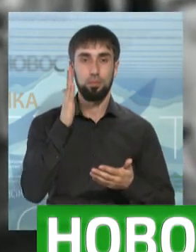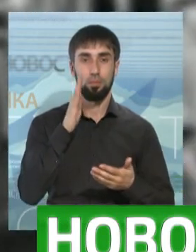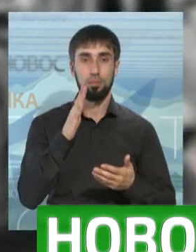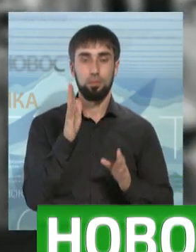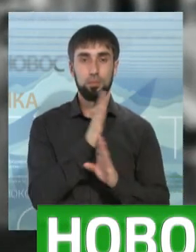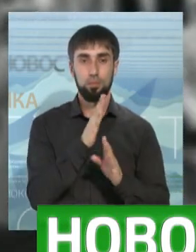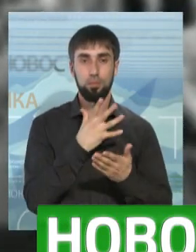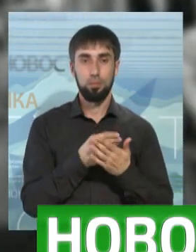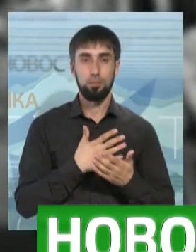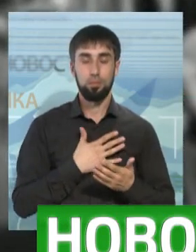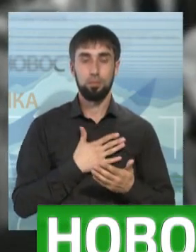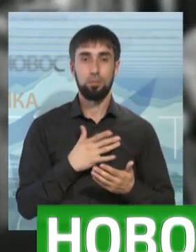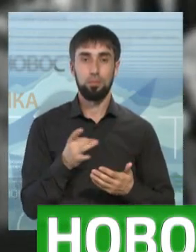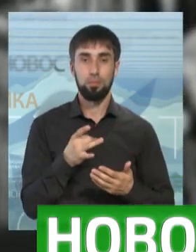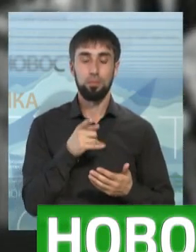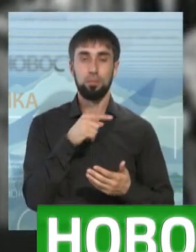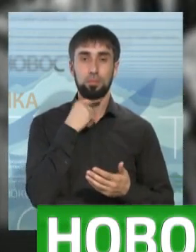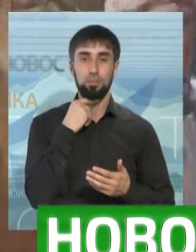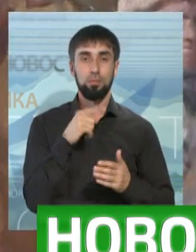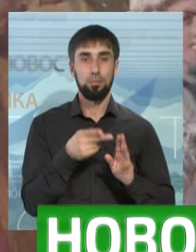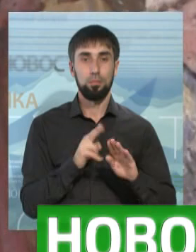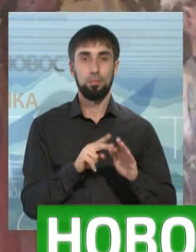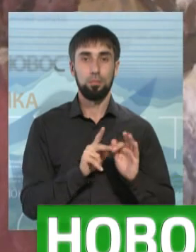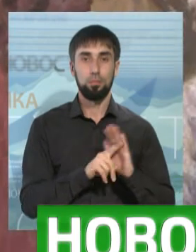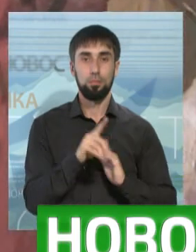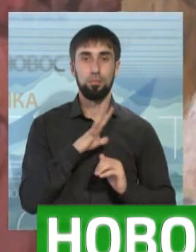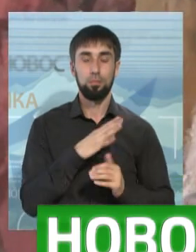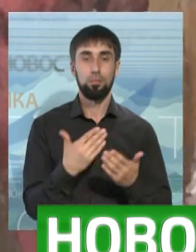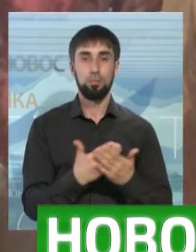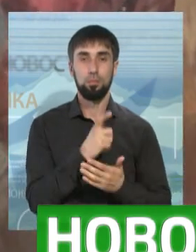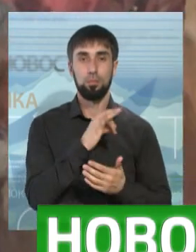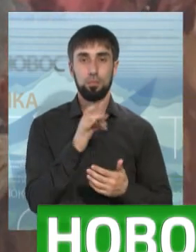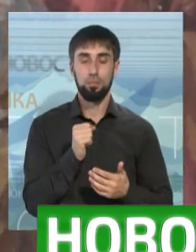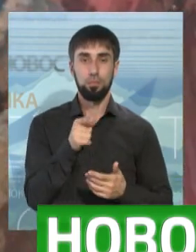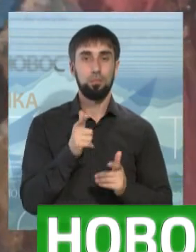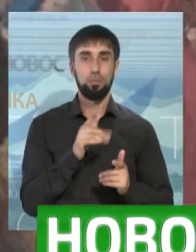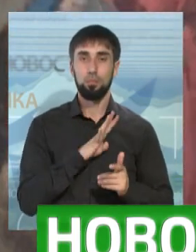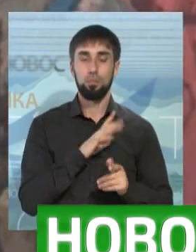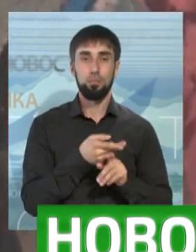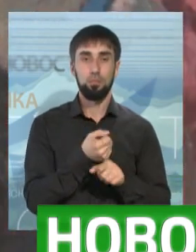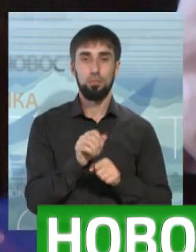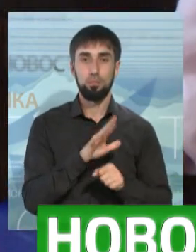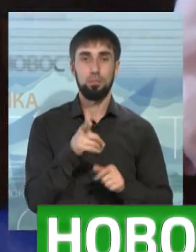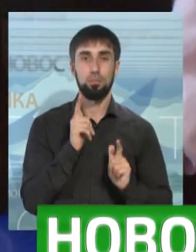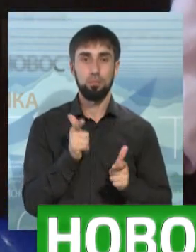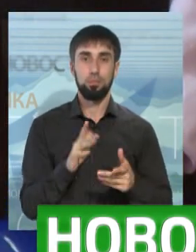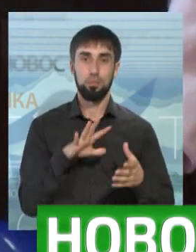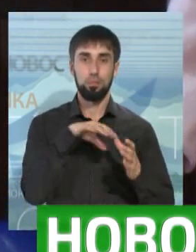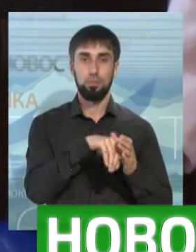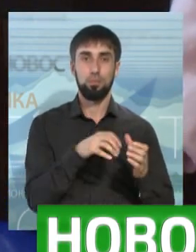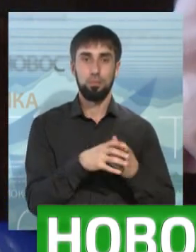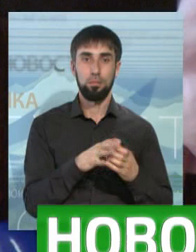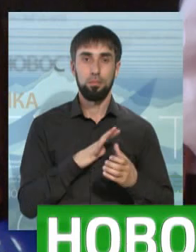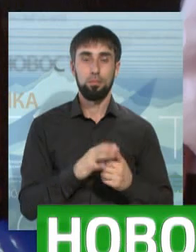республики. С тех пор в жизни ингушского народа началась новая эра. Никем не покоренные, они добровольно обрели новую семью. Как